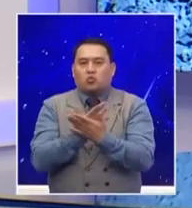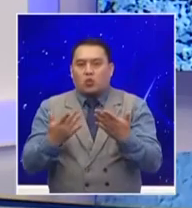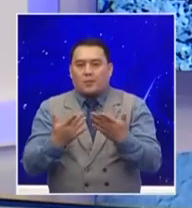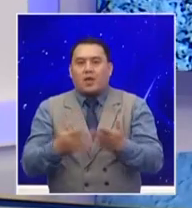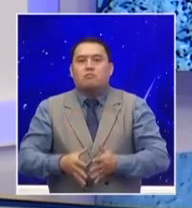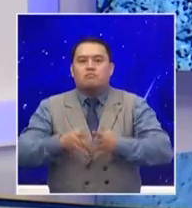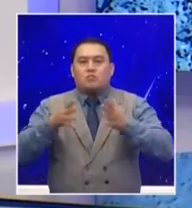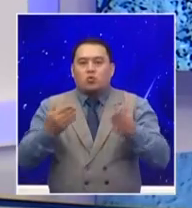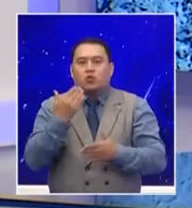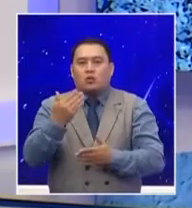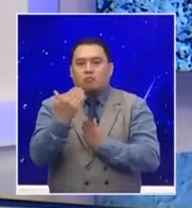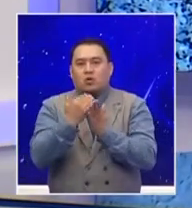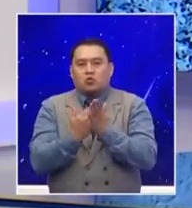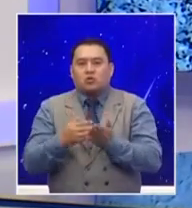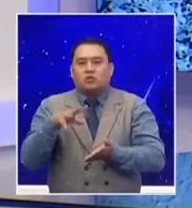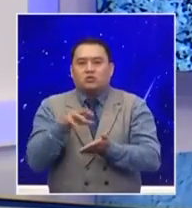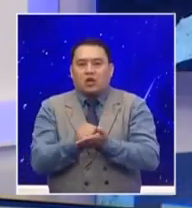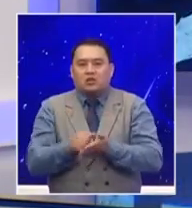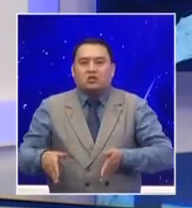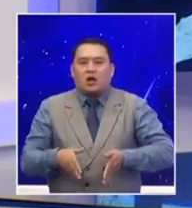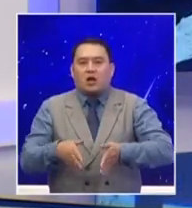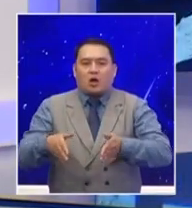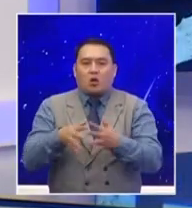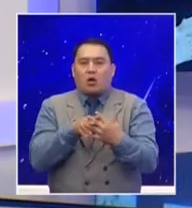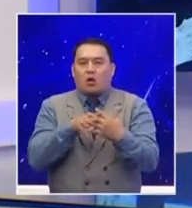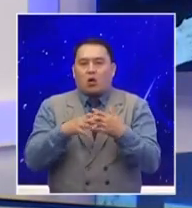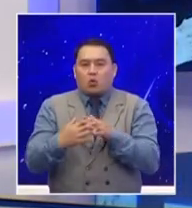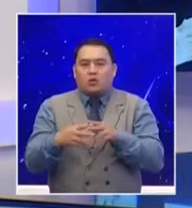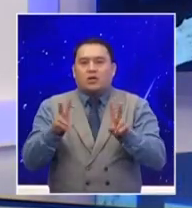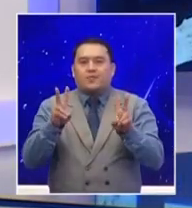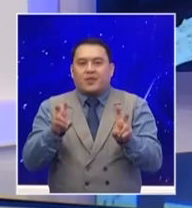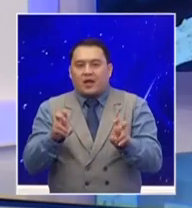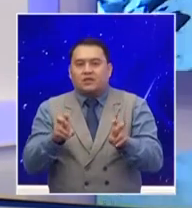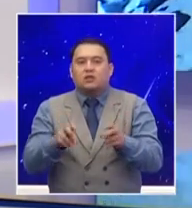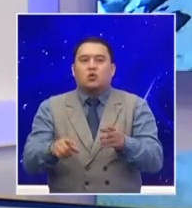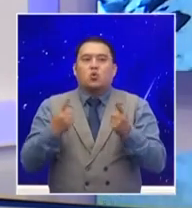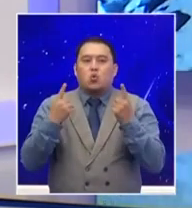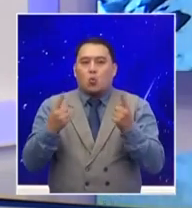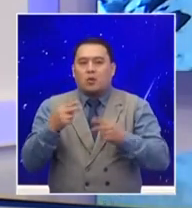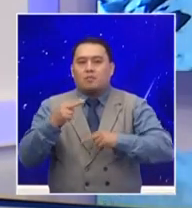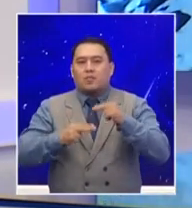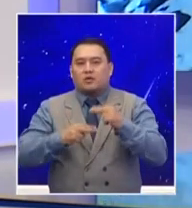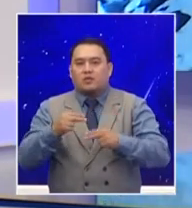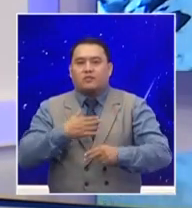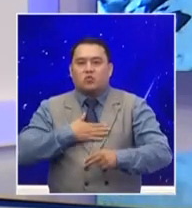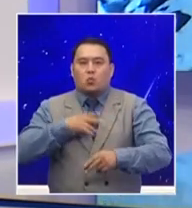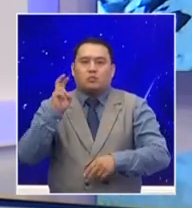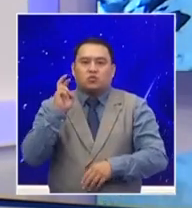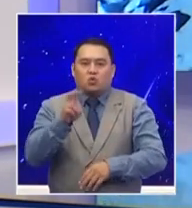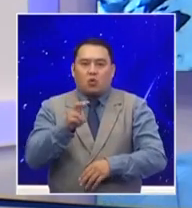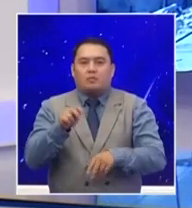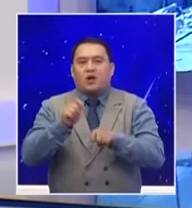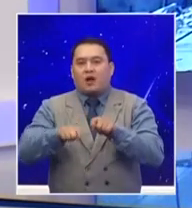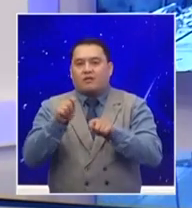объекты. Большинство из них по программам «Дорожная карта занятости» и «Аул ЕЛБСГ». Самые крупные из них посетила наша съемочная группа в